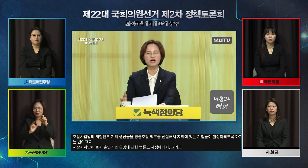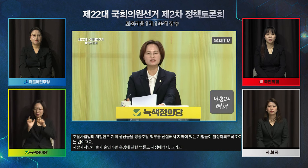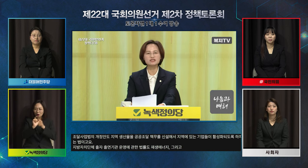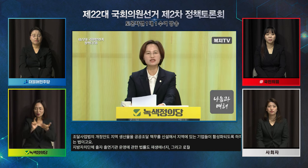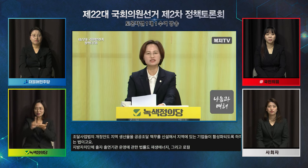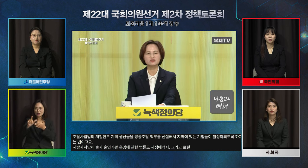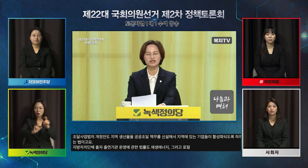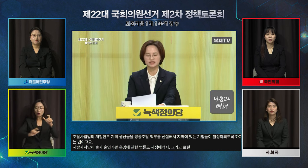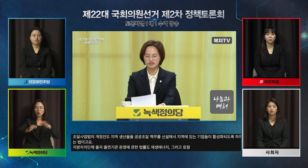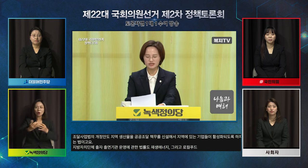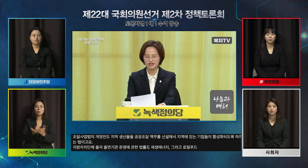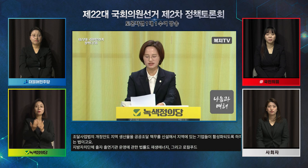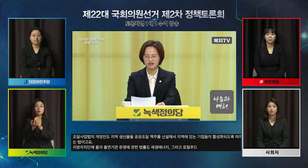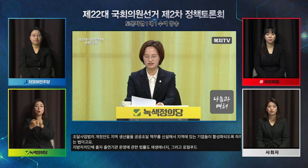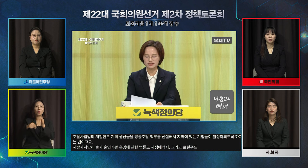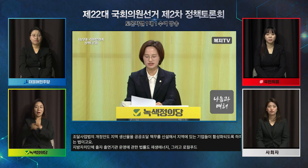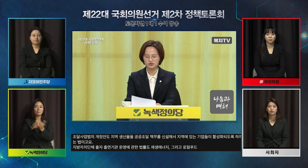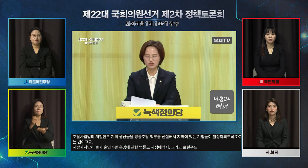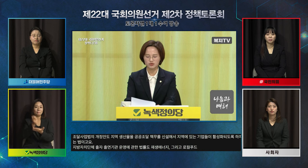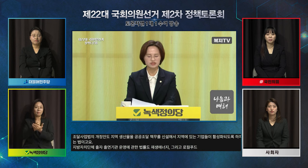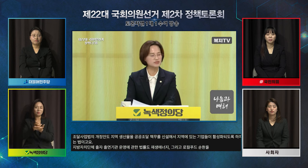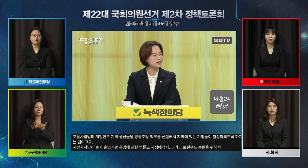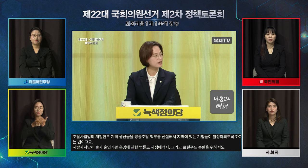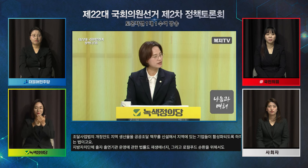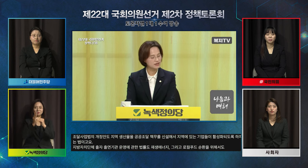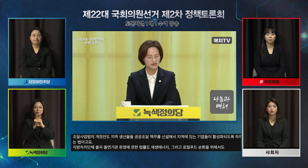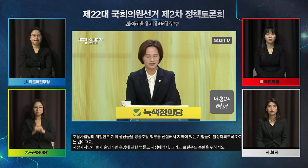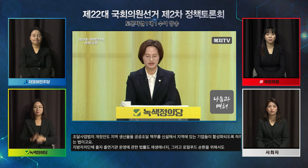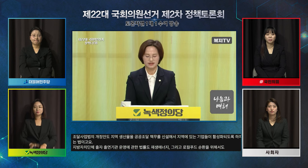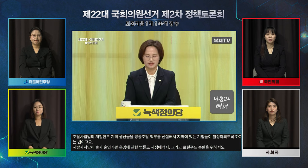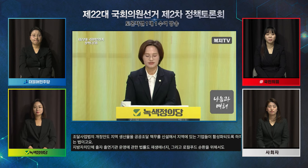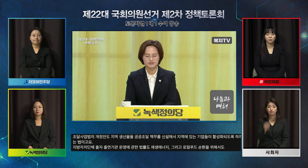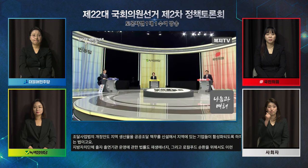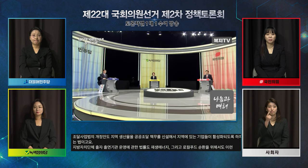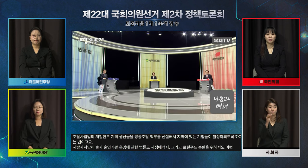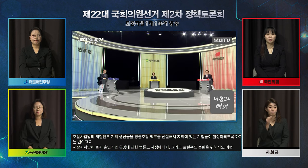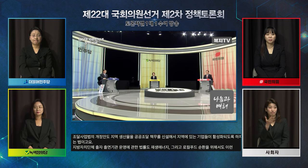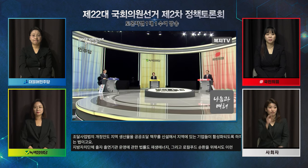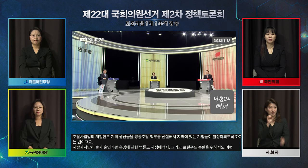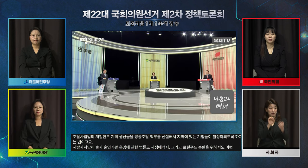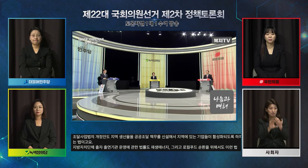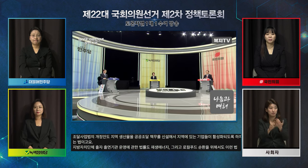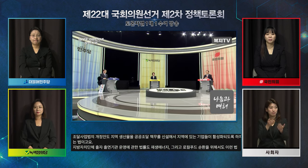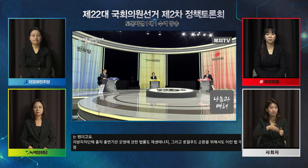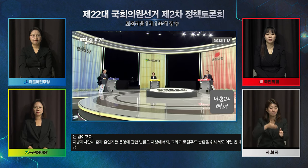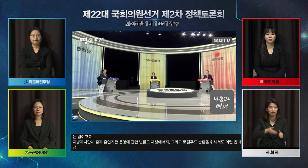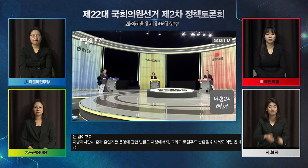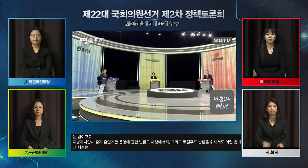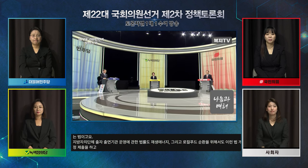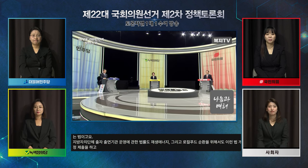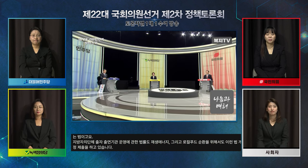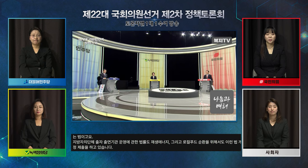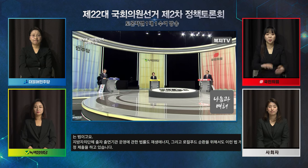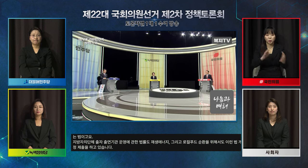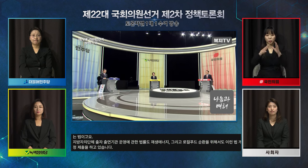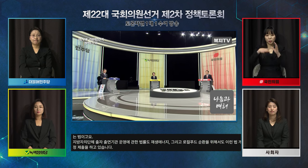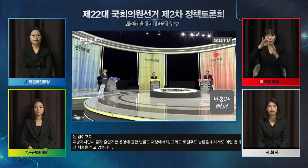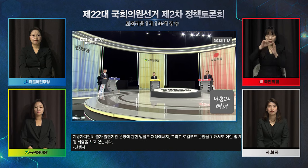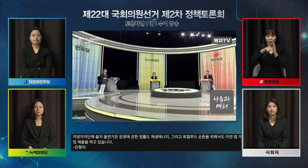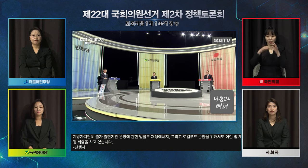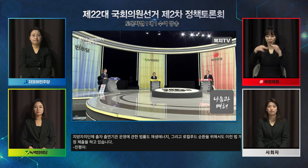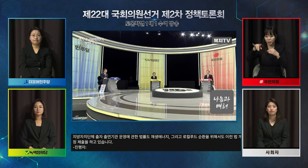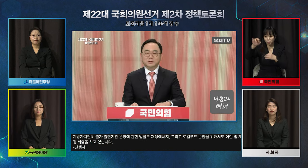지역 경제를 활성화하기 위한 이런 개정안들을 제출하고 있습니다. 홍석철 본부장 답변 듣겠습니다. 네 토론회 초기에 김성진